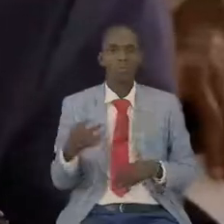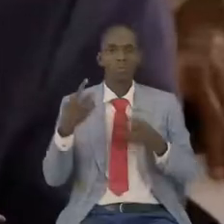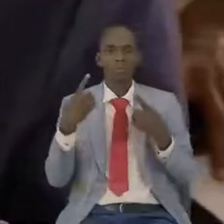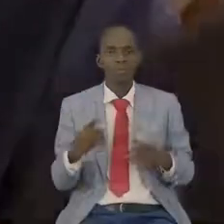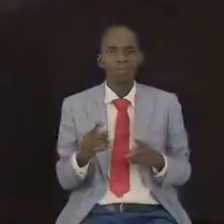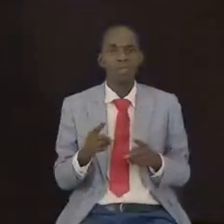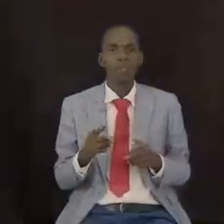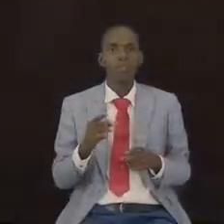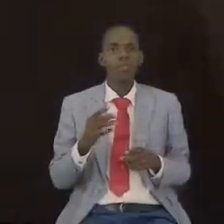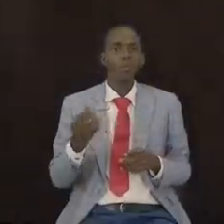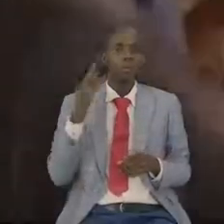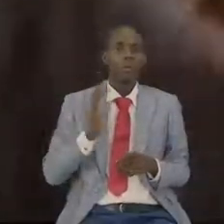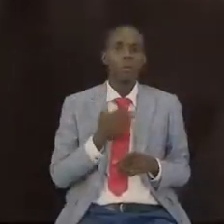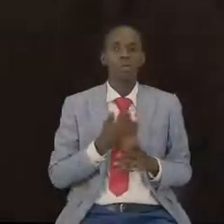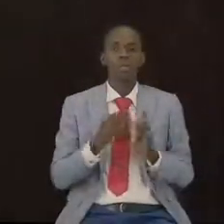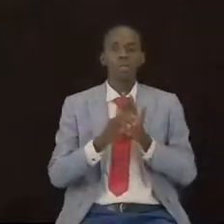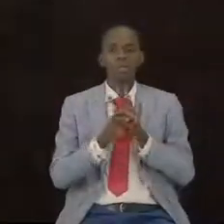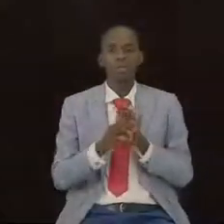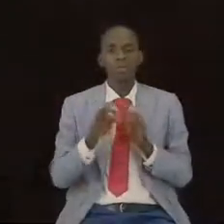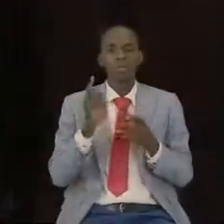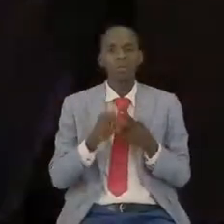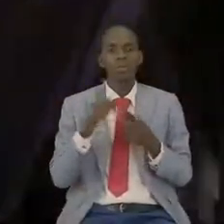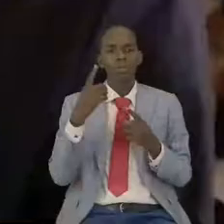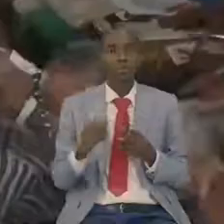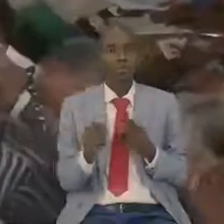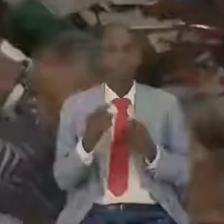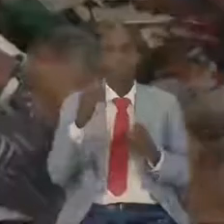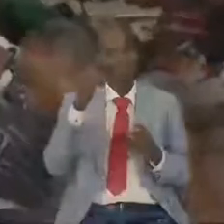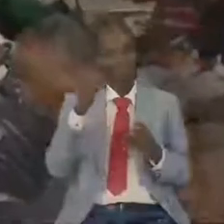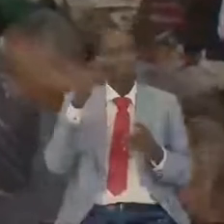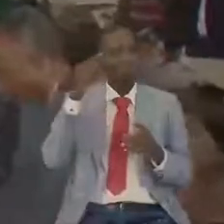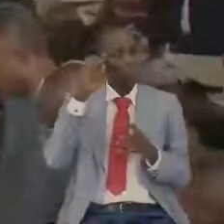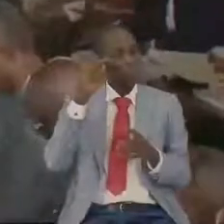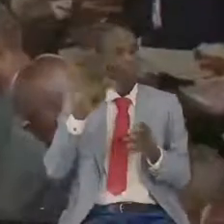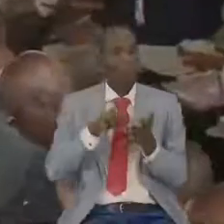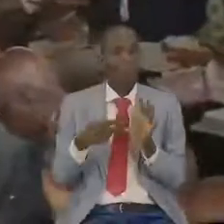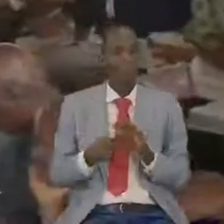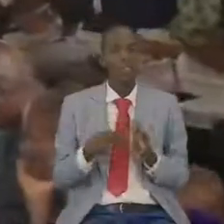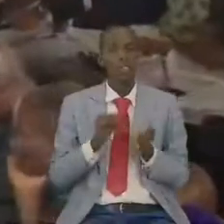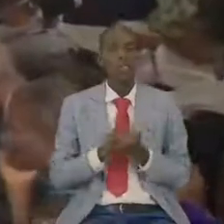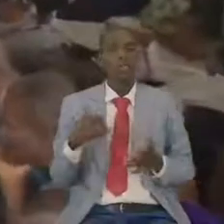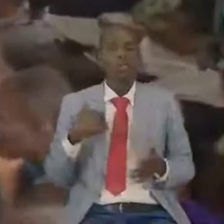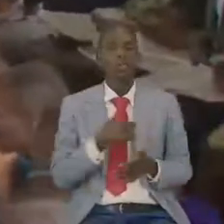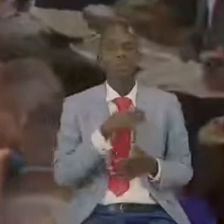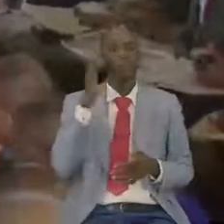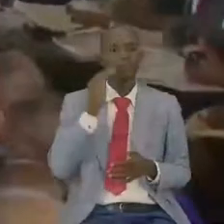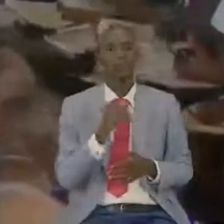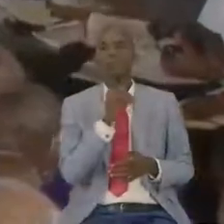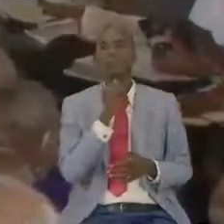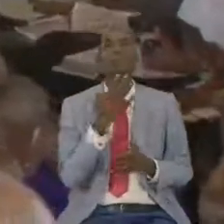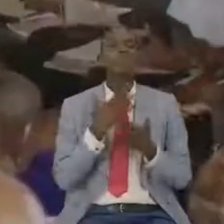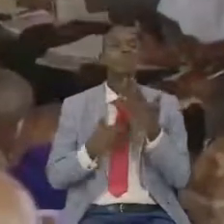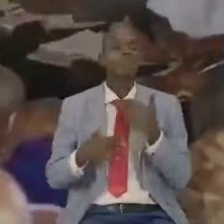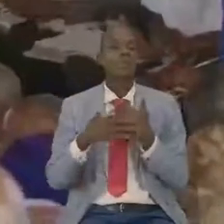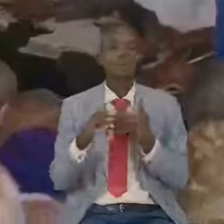sont arrivées pour nous servir d'exemple afin que nous n'ayons pas de mauvais désirs.